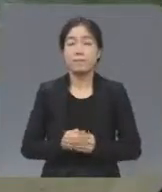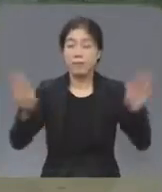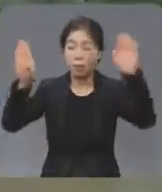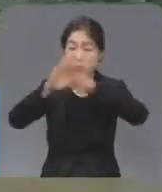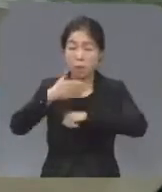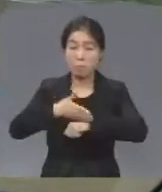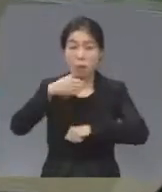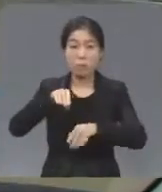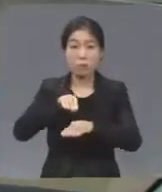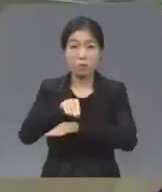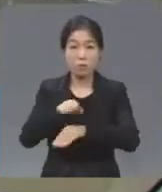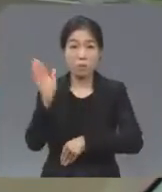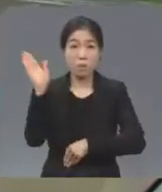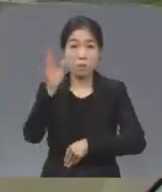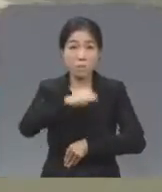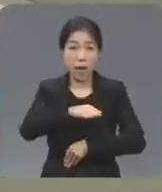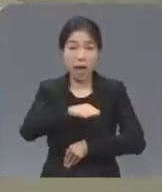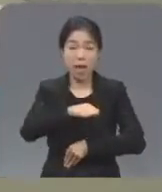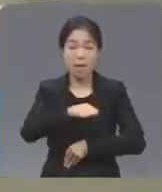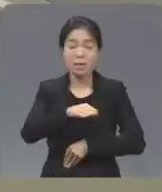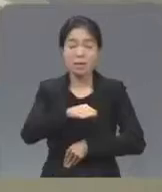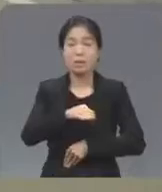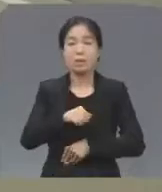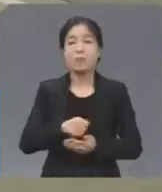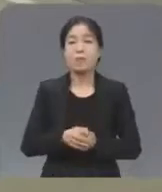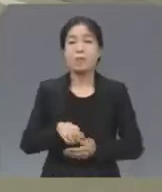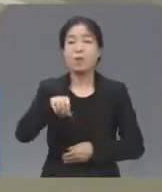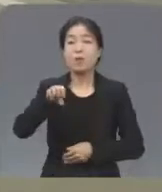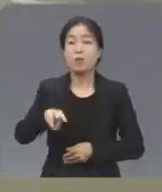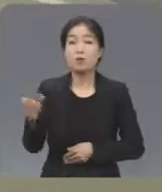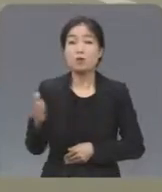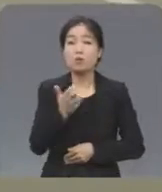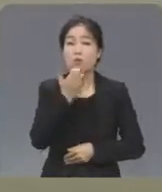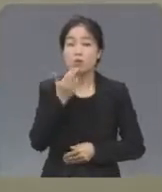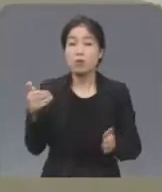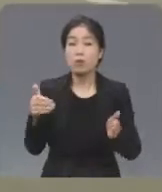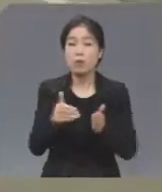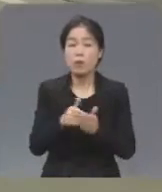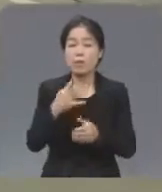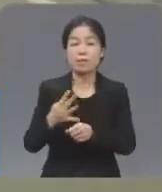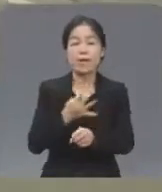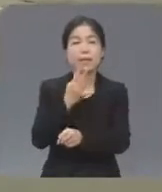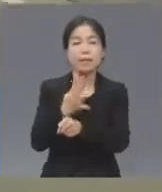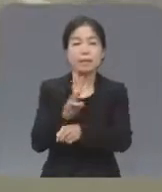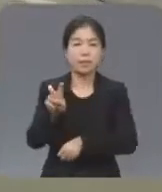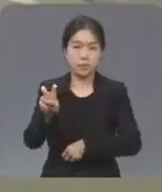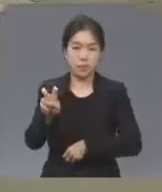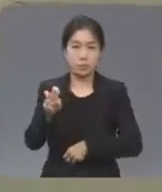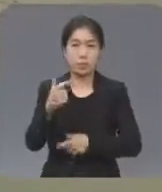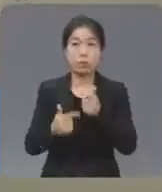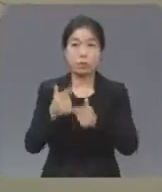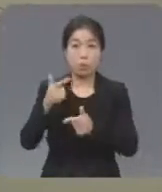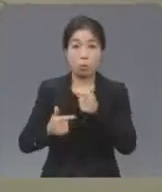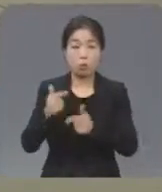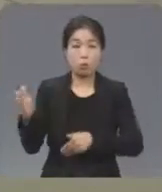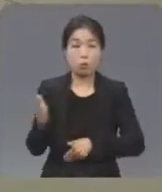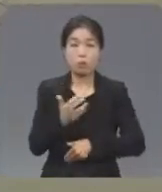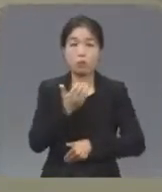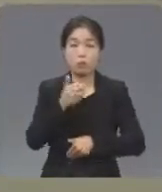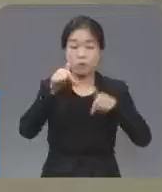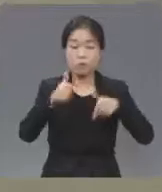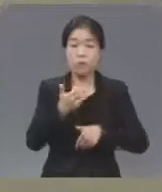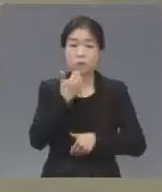9시에 수 용사로 출발하면 요금소 를 기준으로 광주에서 서울까지 4시간 20분 목포에서 서울까지 는